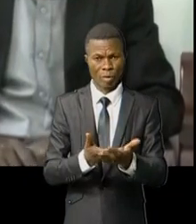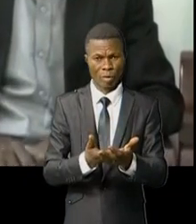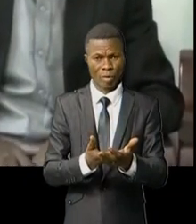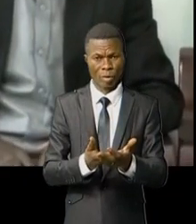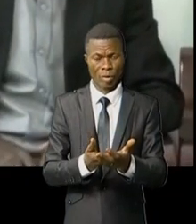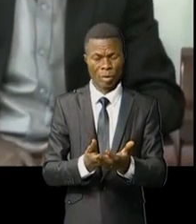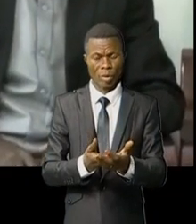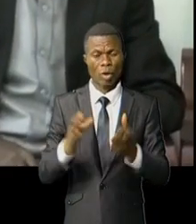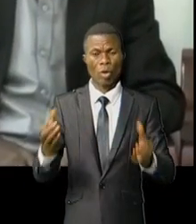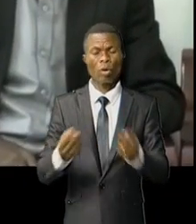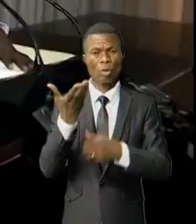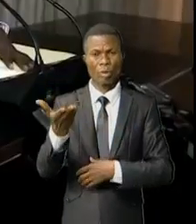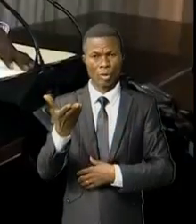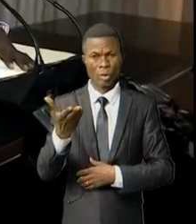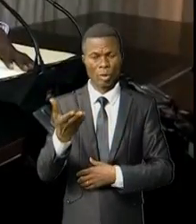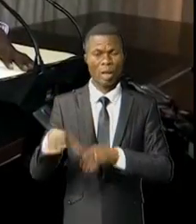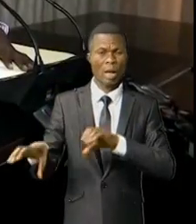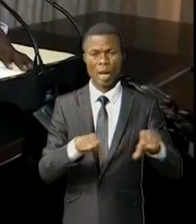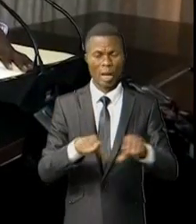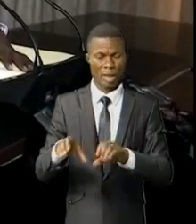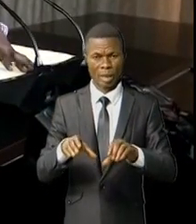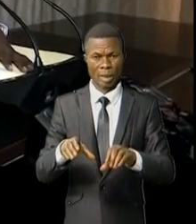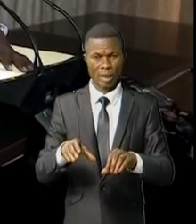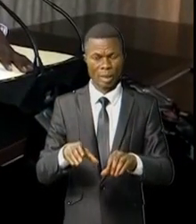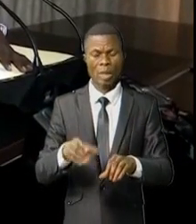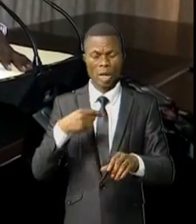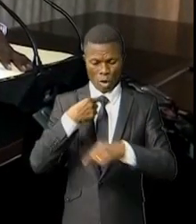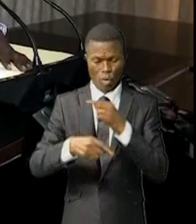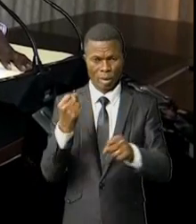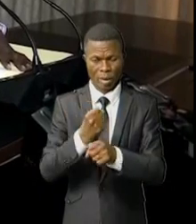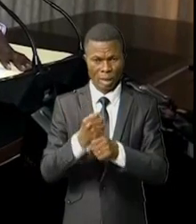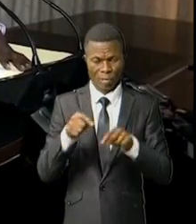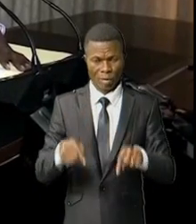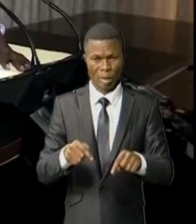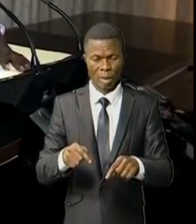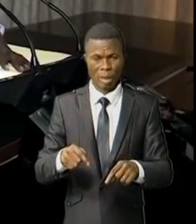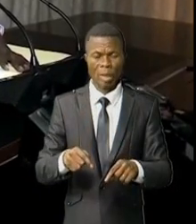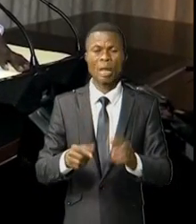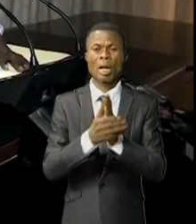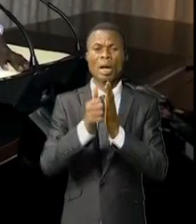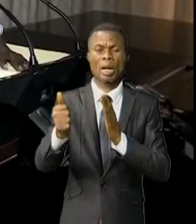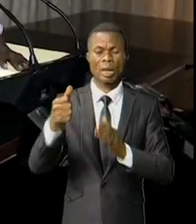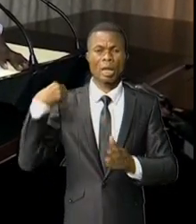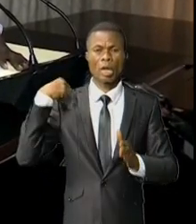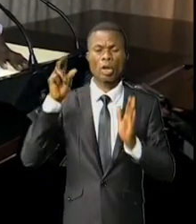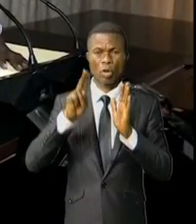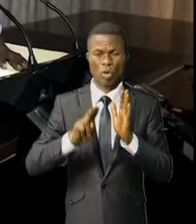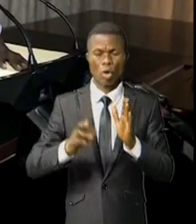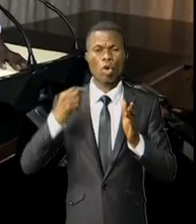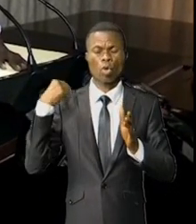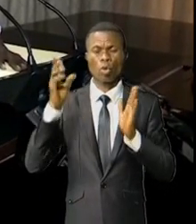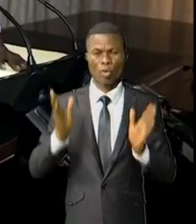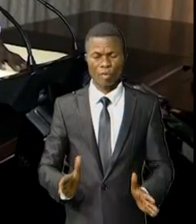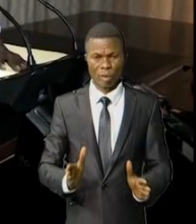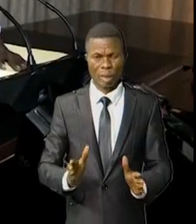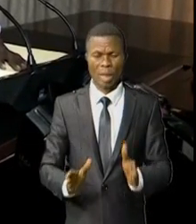retrouvons ici pour cette cérémonie de prise de mes fonctions en qualité de gouverneur AI et représentant